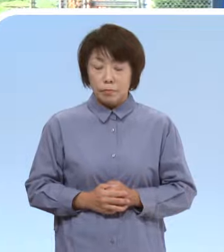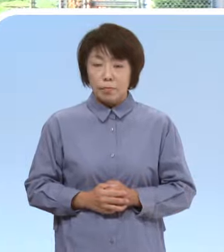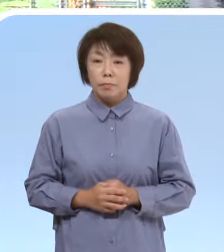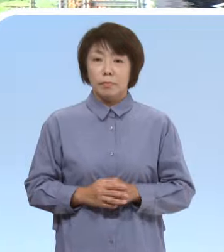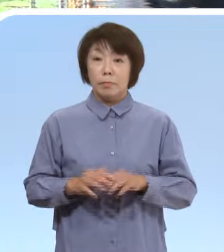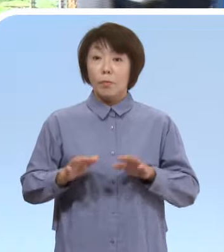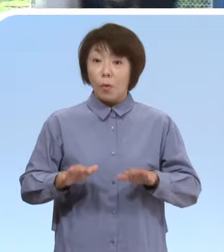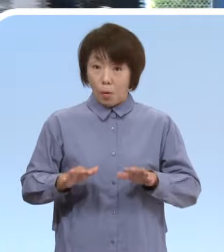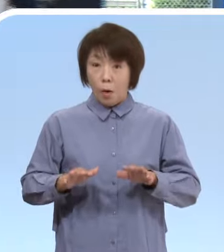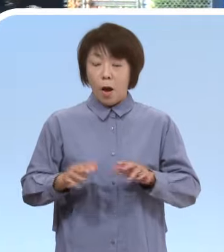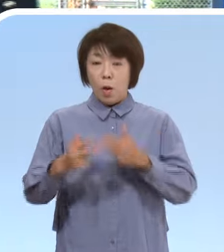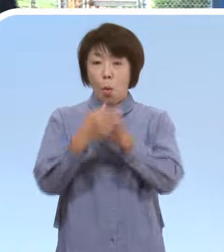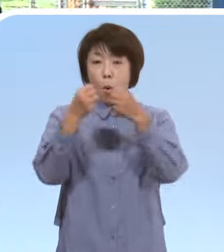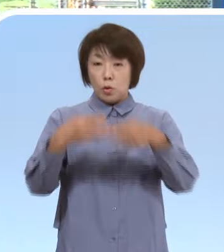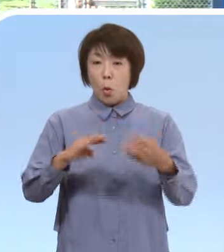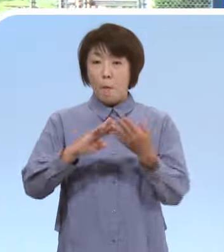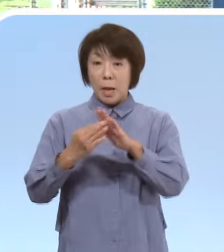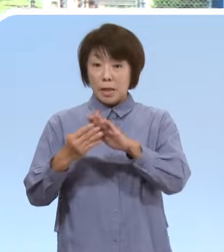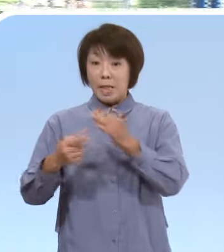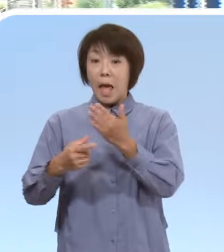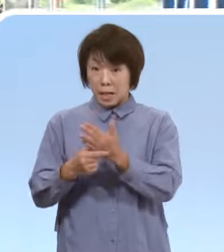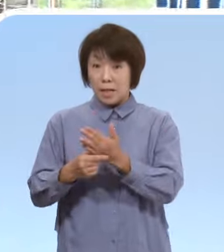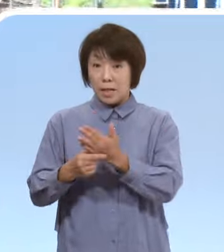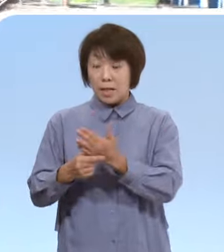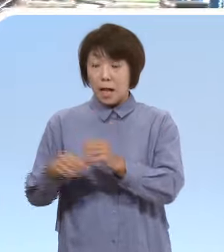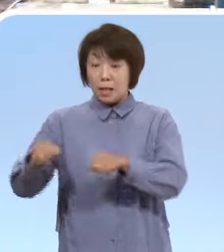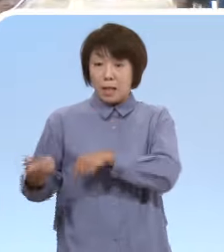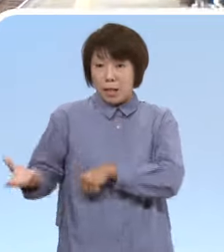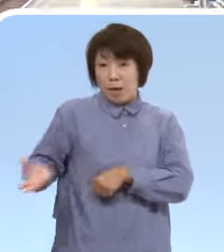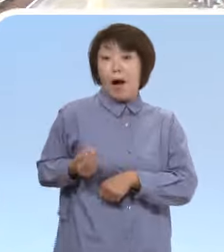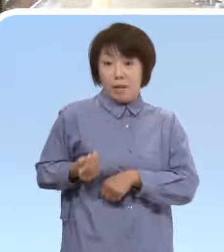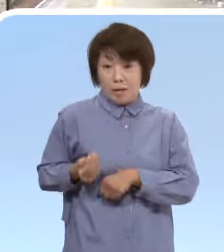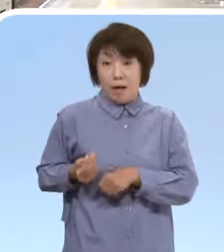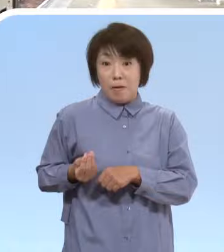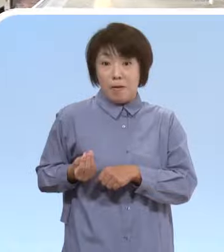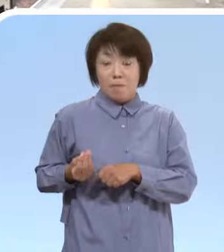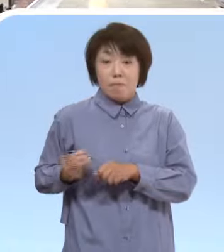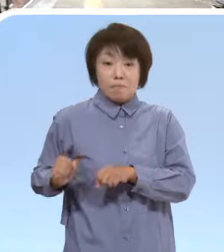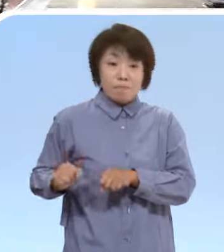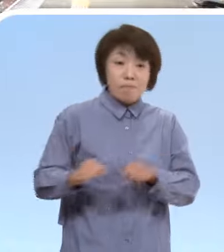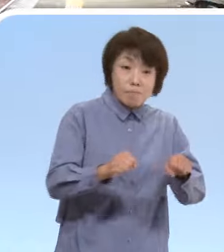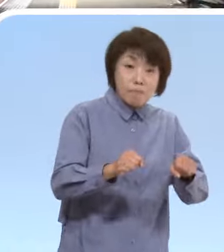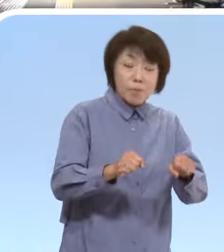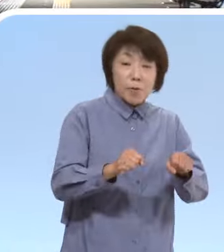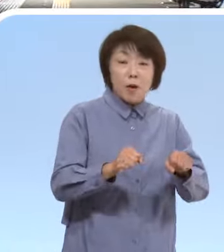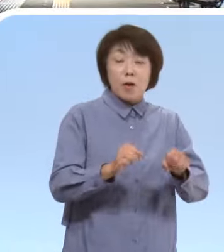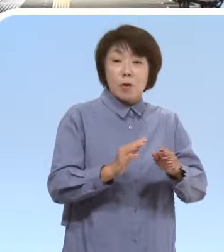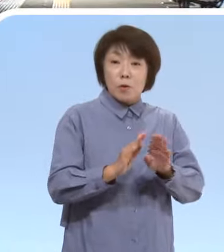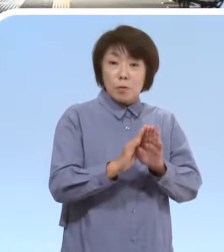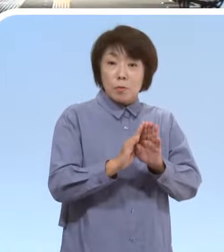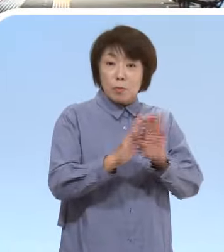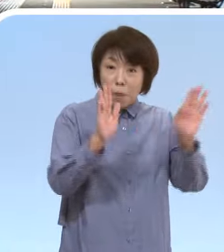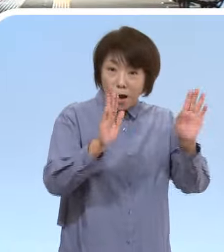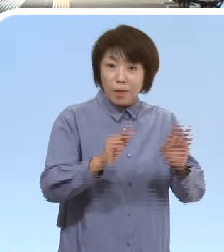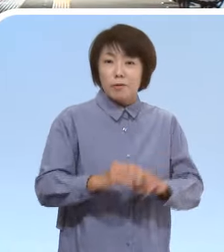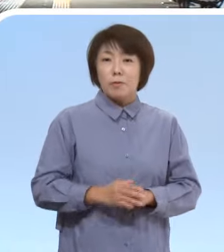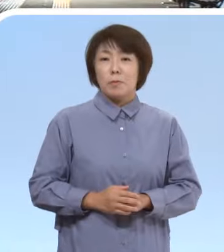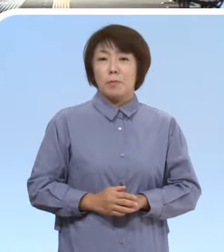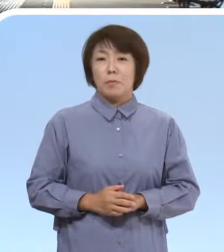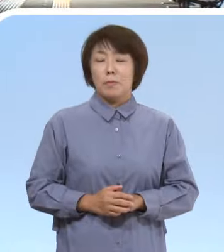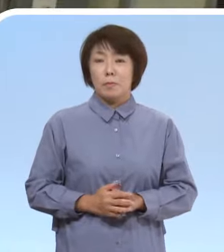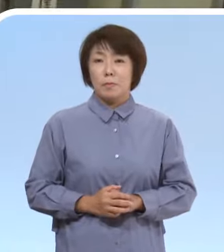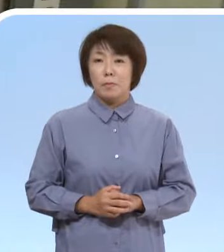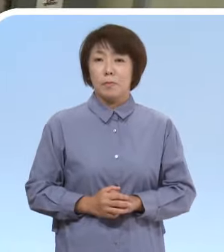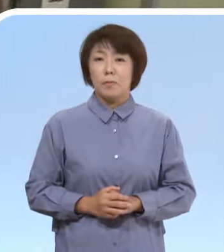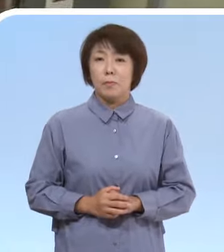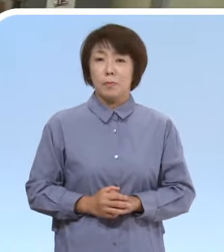ということで北条町駅でレンタサイクルを借りた心さん、いざ北条鉄道グルメ旅に出発。